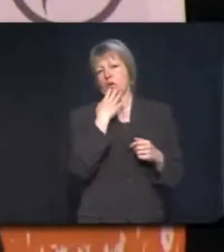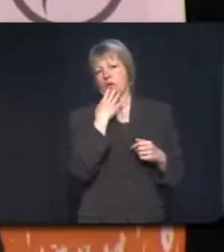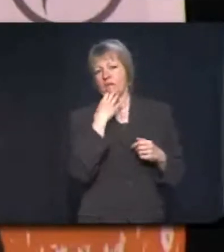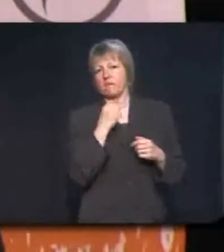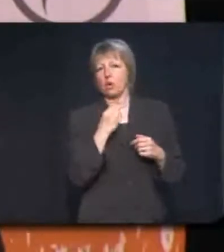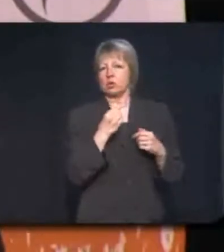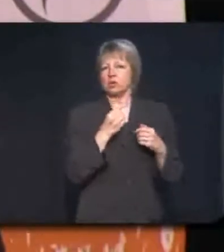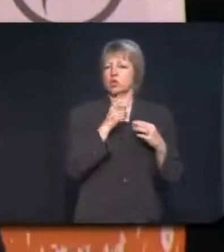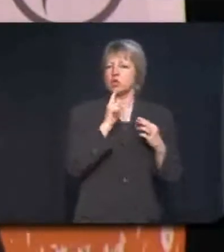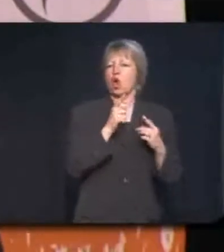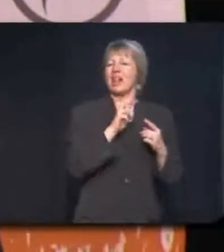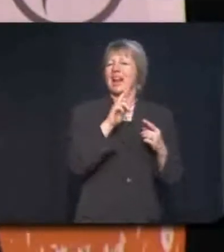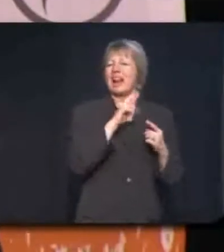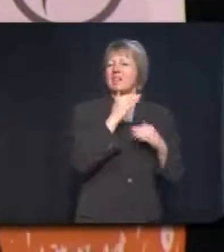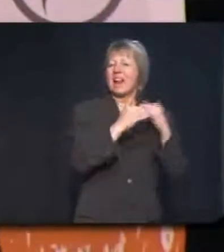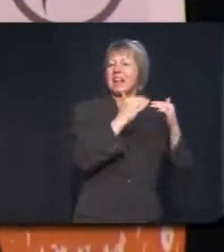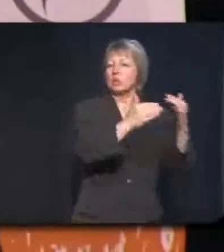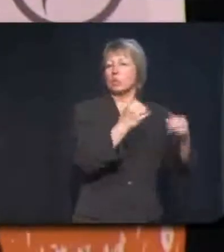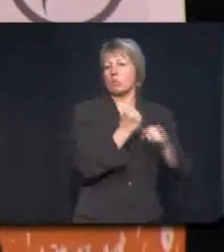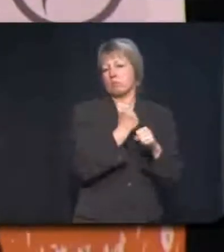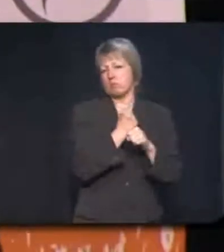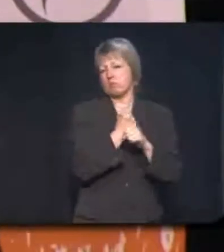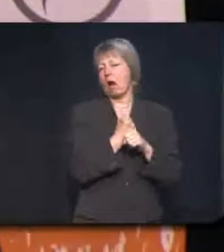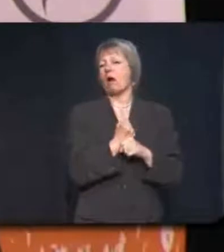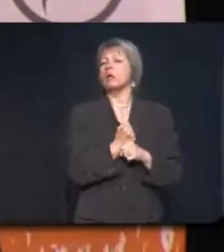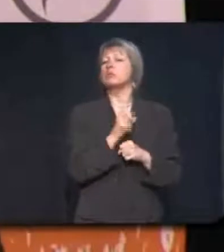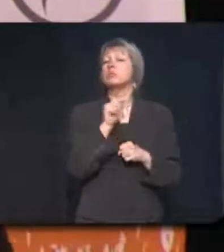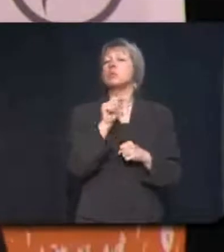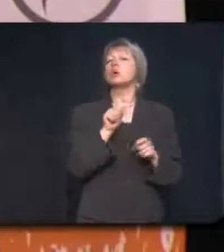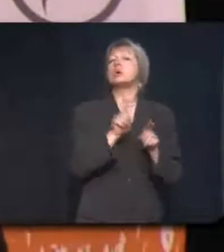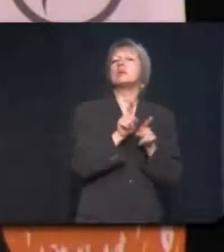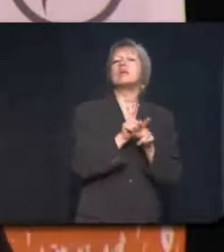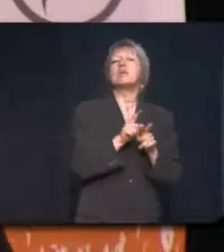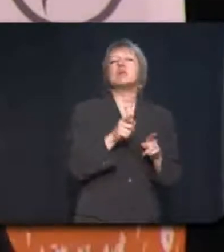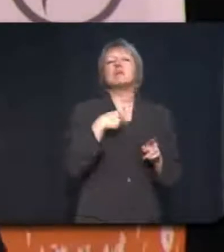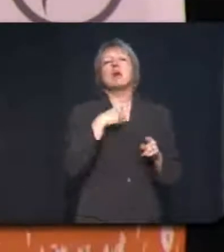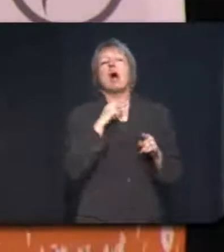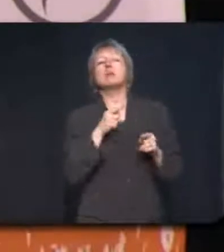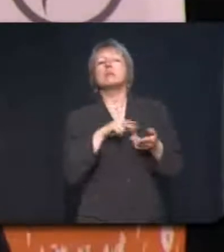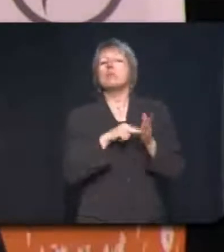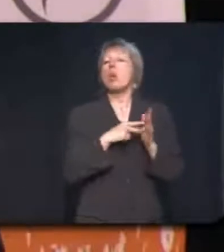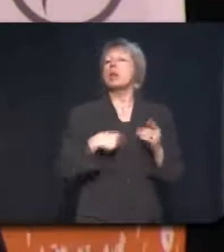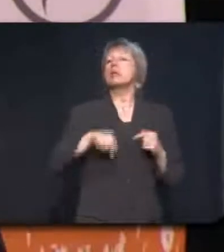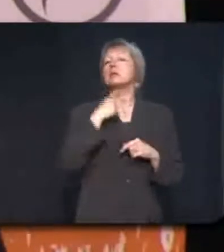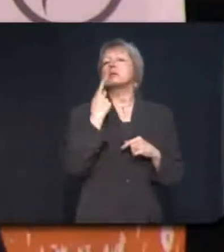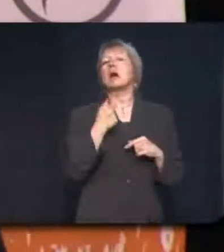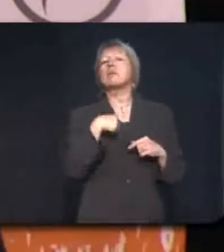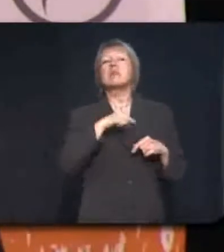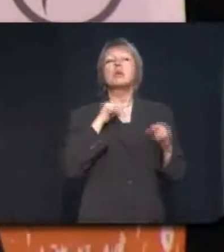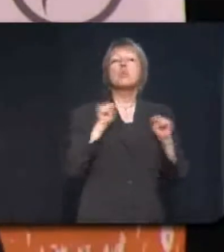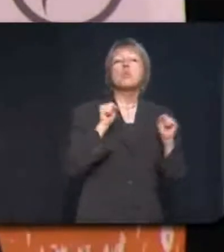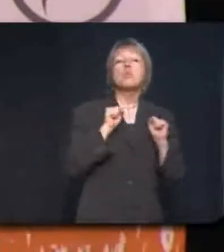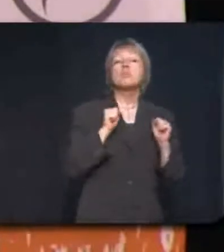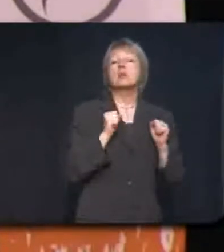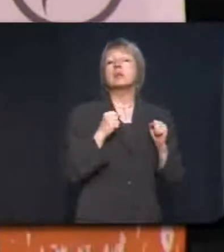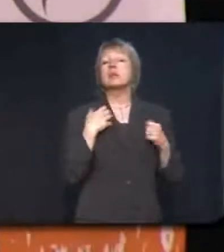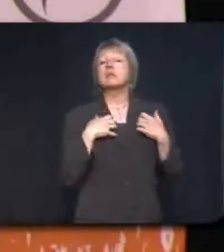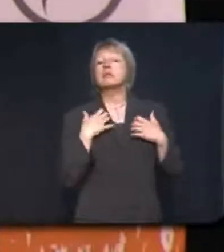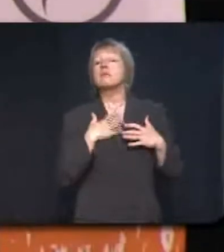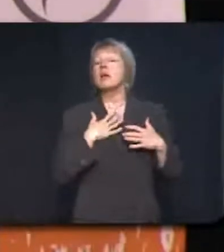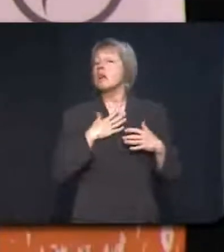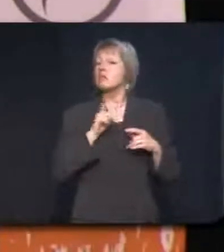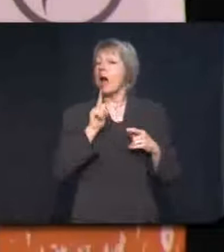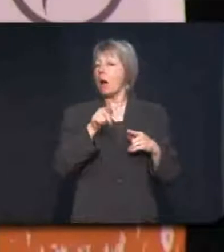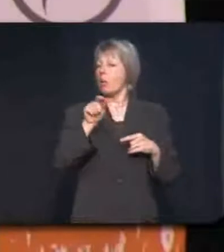ist schon an der Stelle so dass wir an dass wir das nicht einfach quasi als Politiker sagen wollen wir möchten das jetzt unbedingt sondern wir möchten natürlich auch die Bürger mit